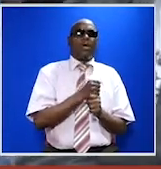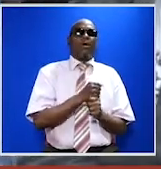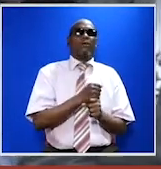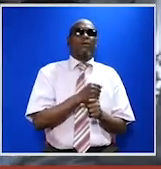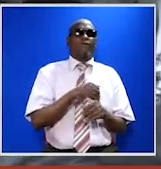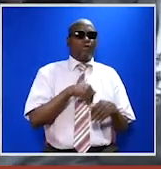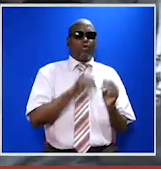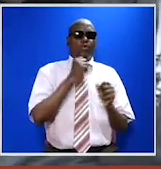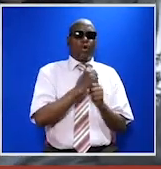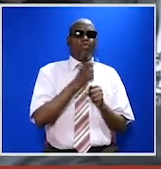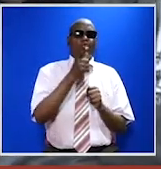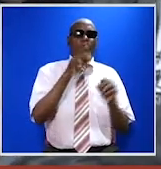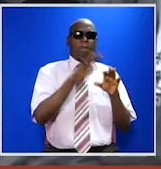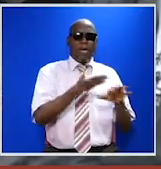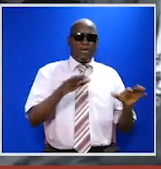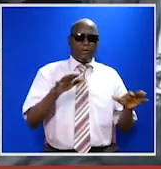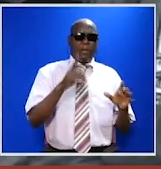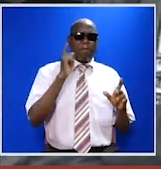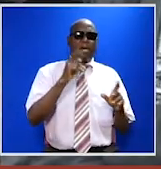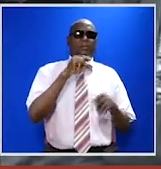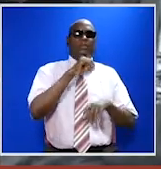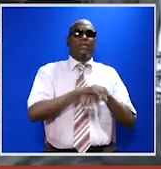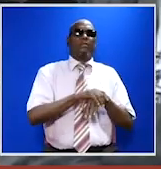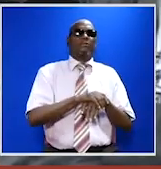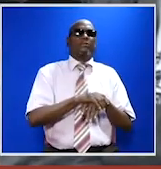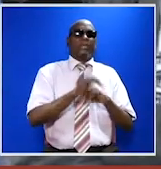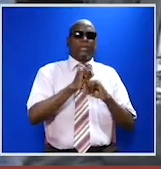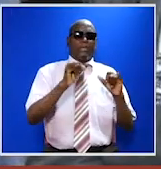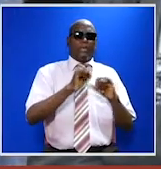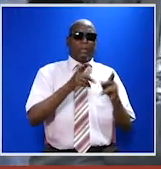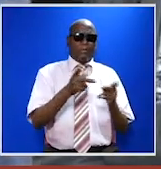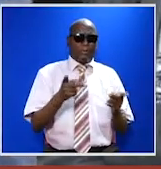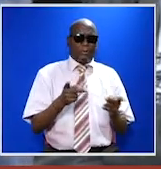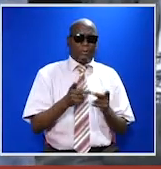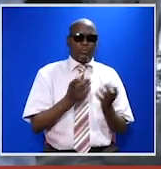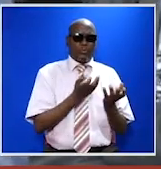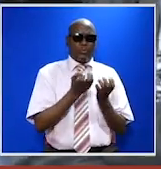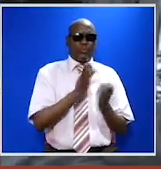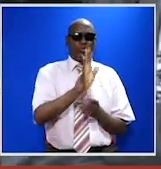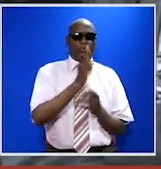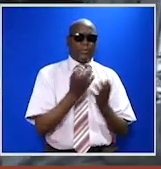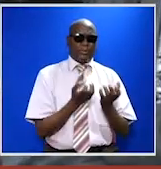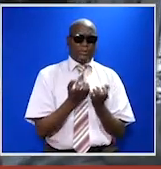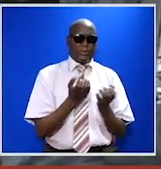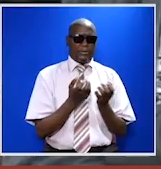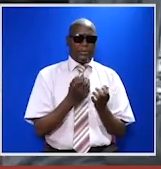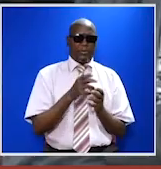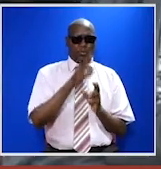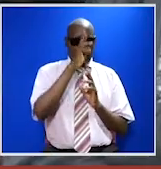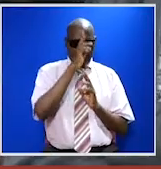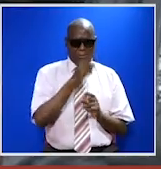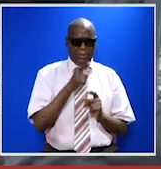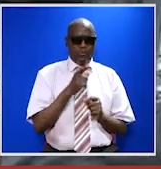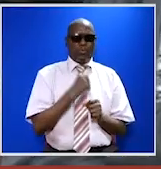soko, lazima upate mahali safi, mahali pazuri pa kufanyia biashara yako, ili tuheshimu hiyo kazi